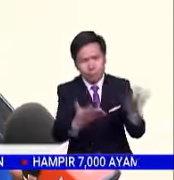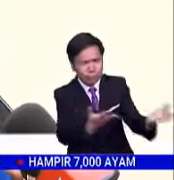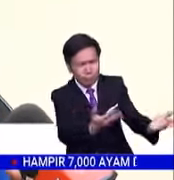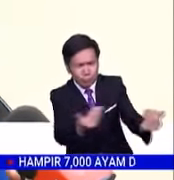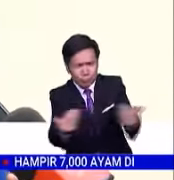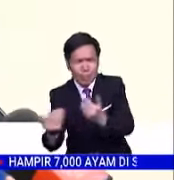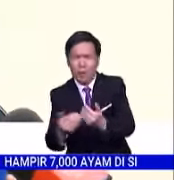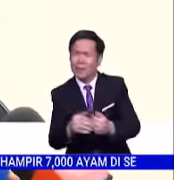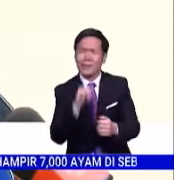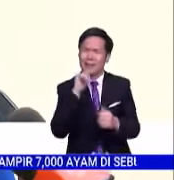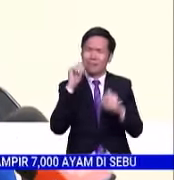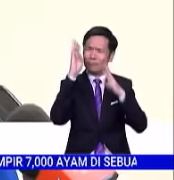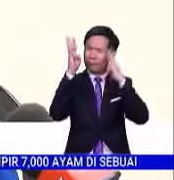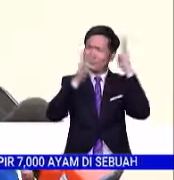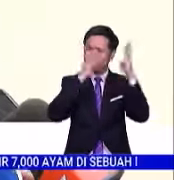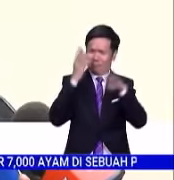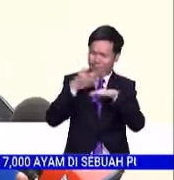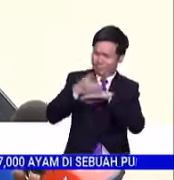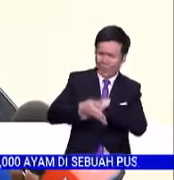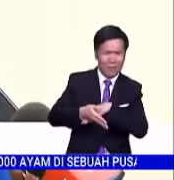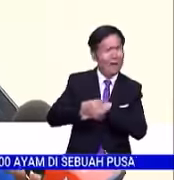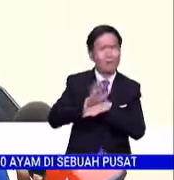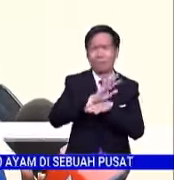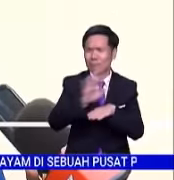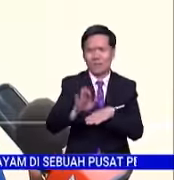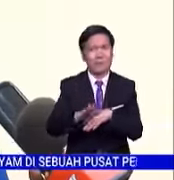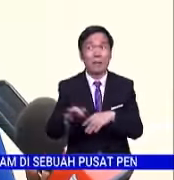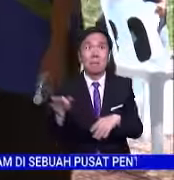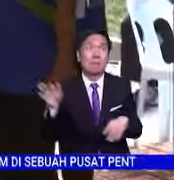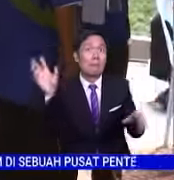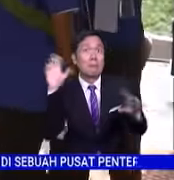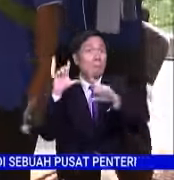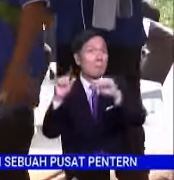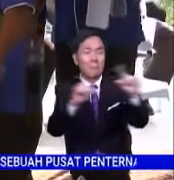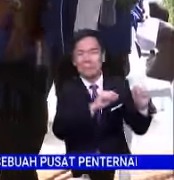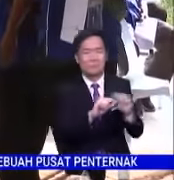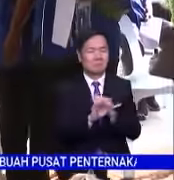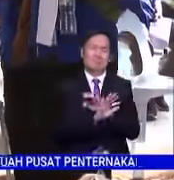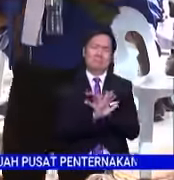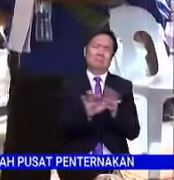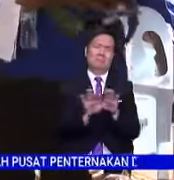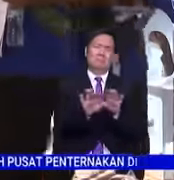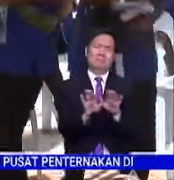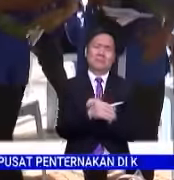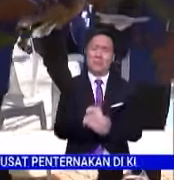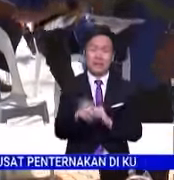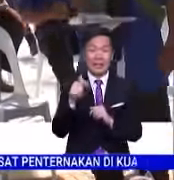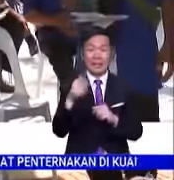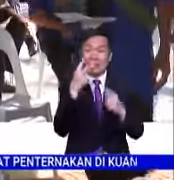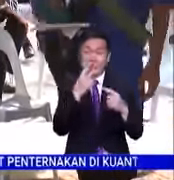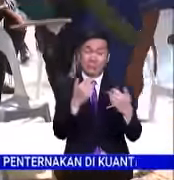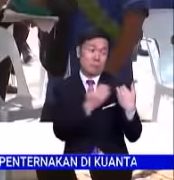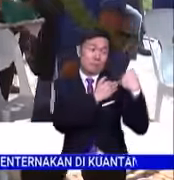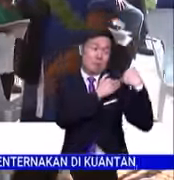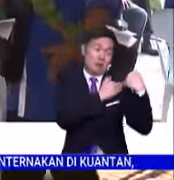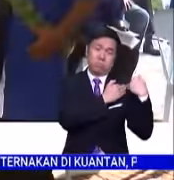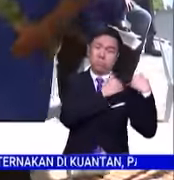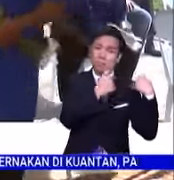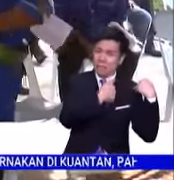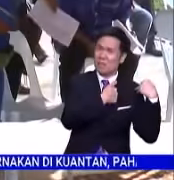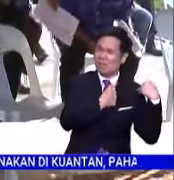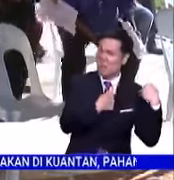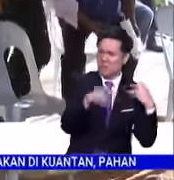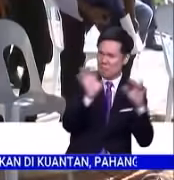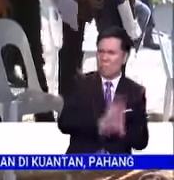bahawa tak payah takut sangat dengan dengar perkara-perkara luar. Menyedari tanggungjawab berat sebagai ikon kepada anak-anak